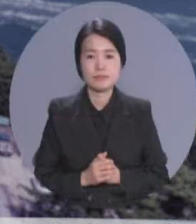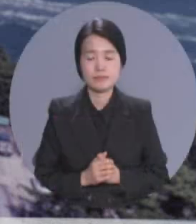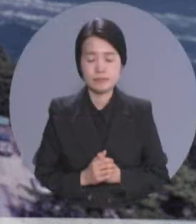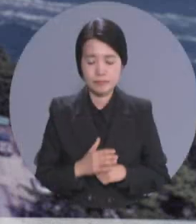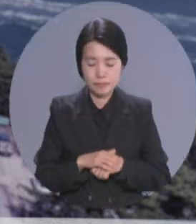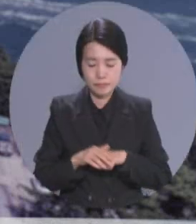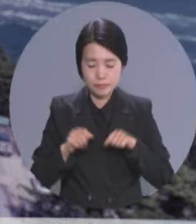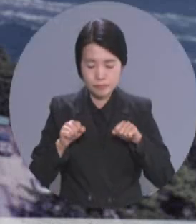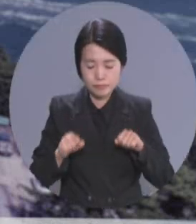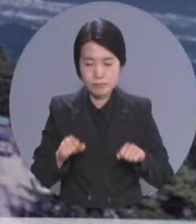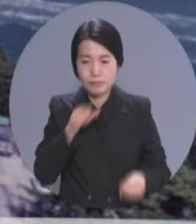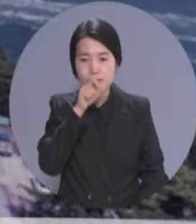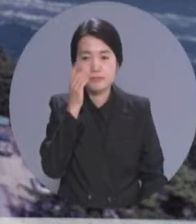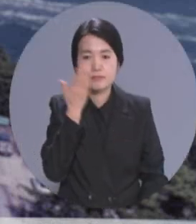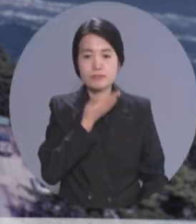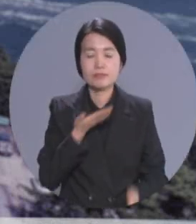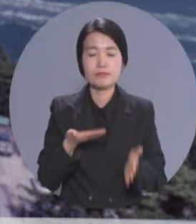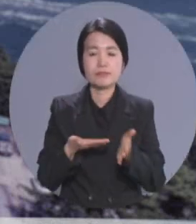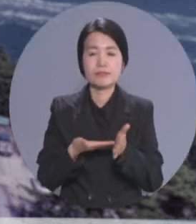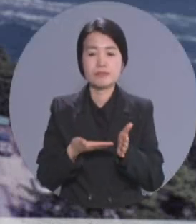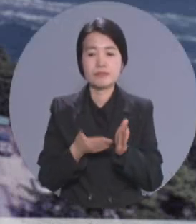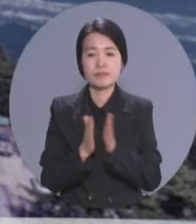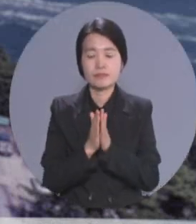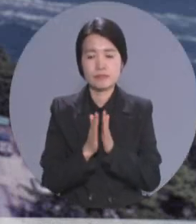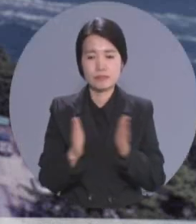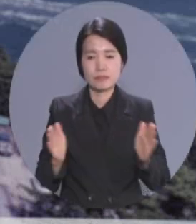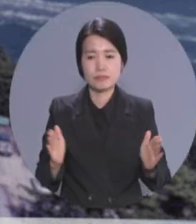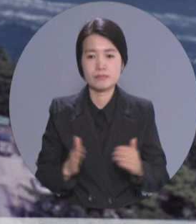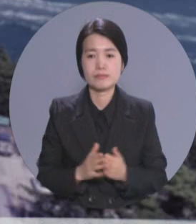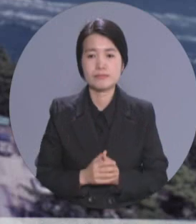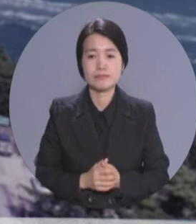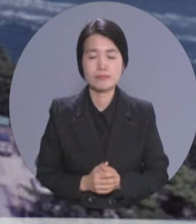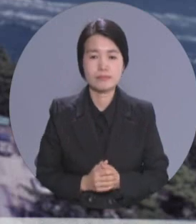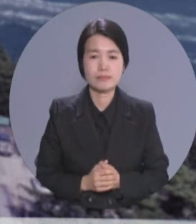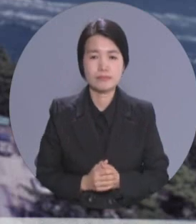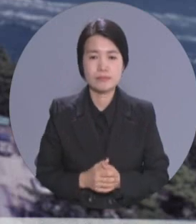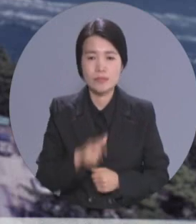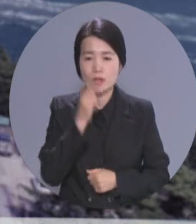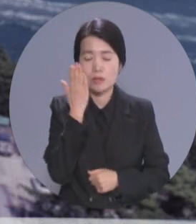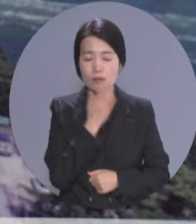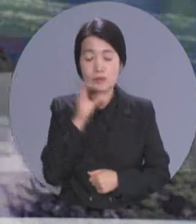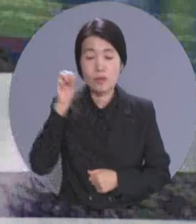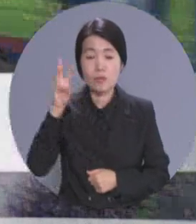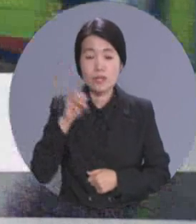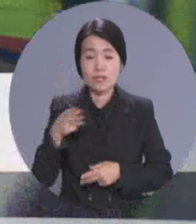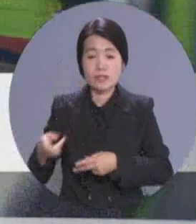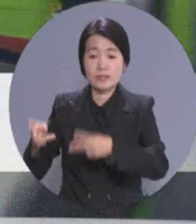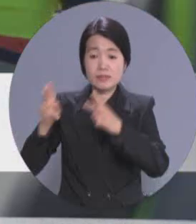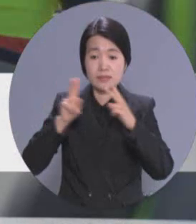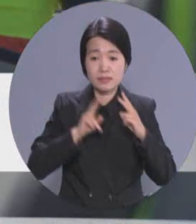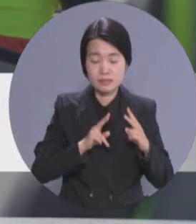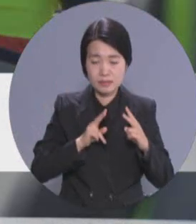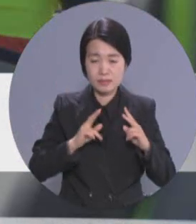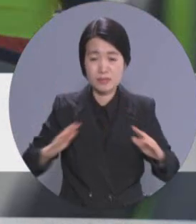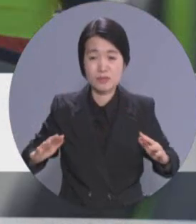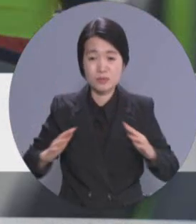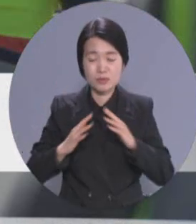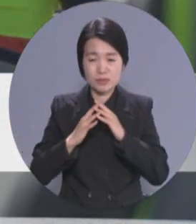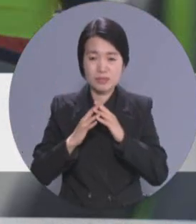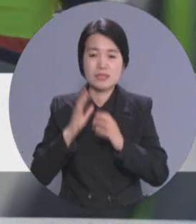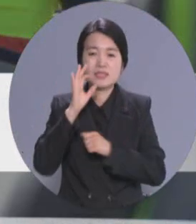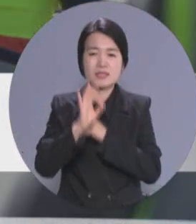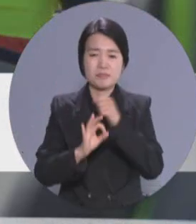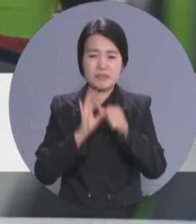여러분 안녕하십니까? 여수 MBC 뉴스데스크입니다. 여수와 광양을 잇는 이순신 대교가 준공된